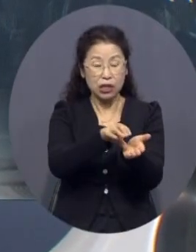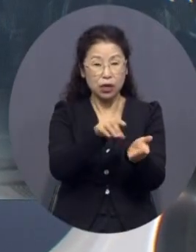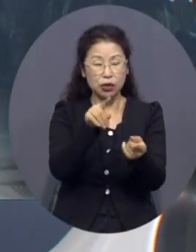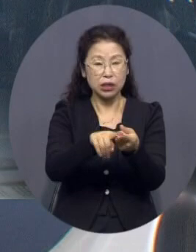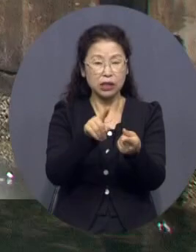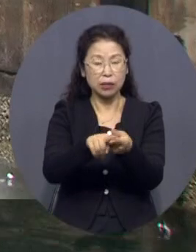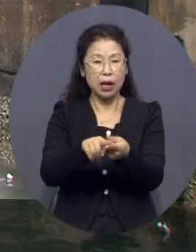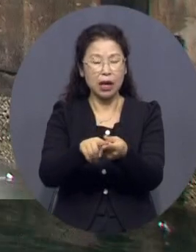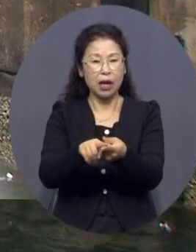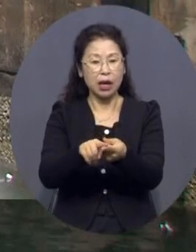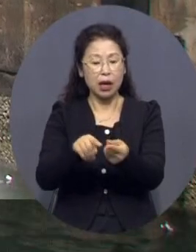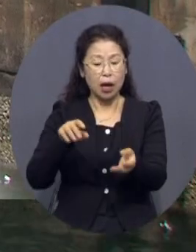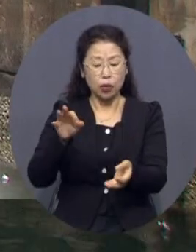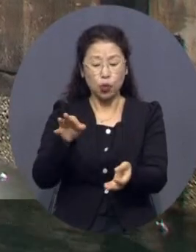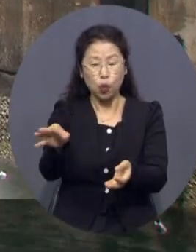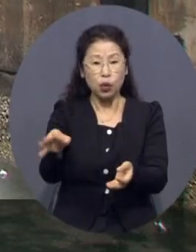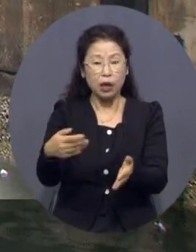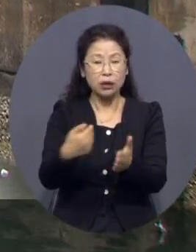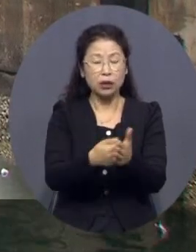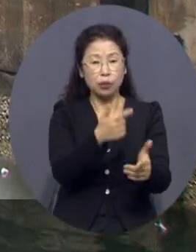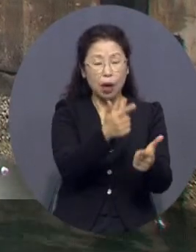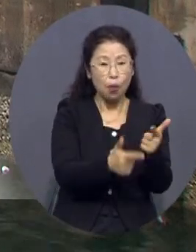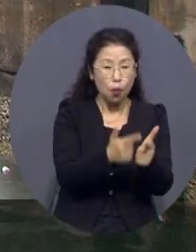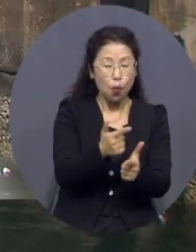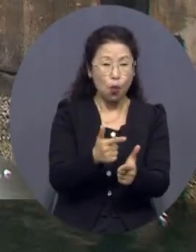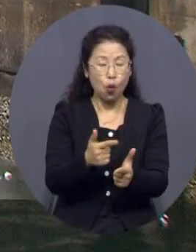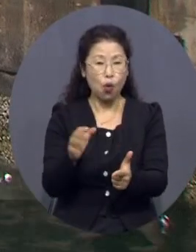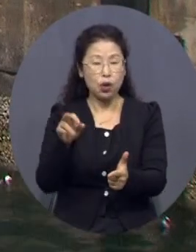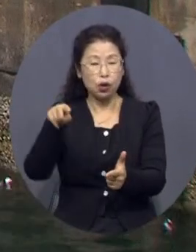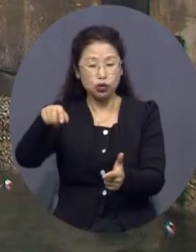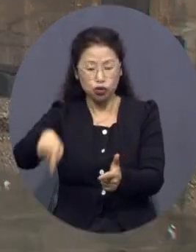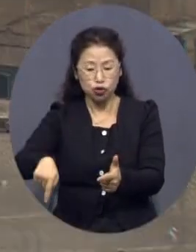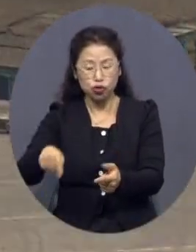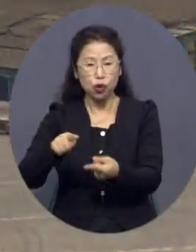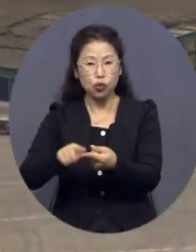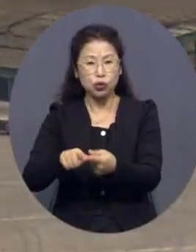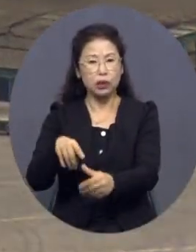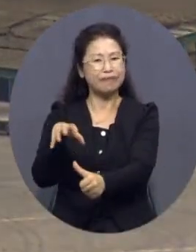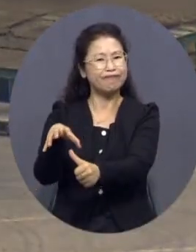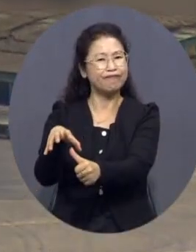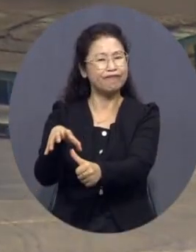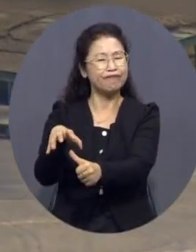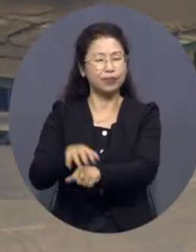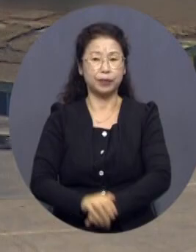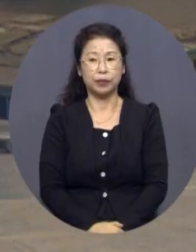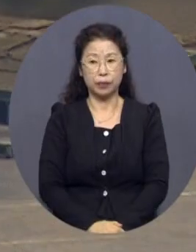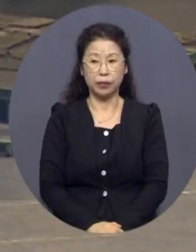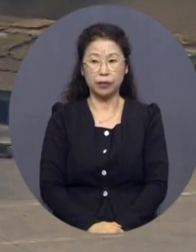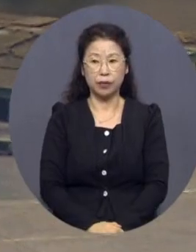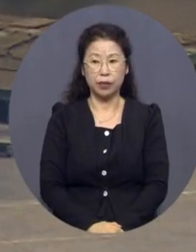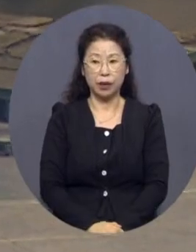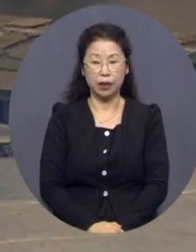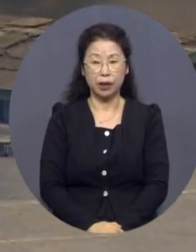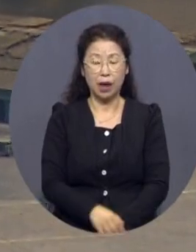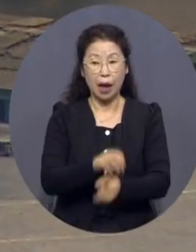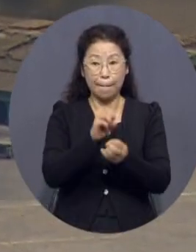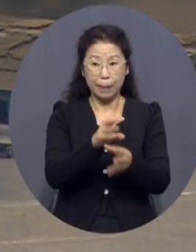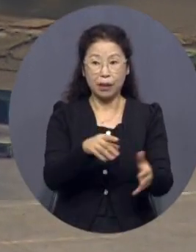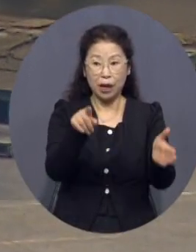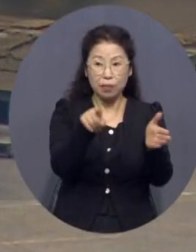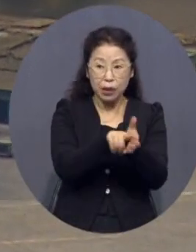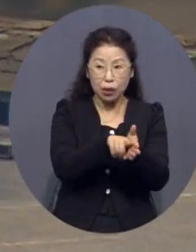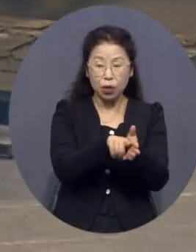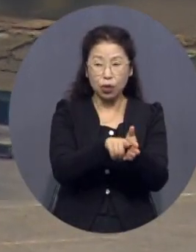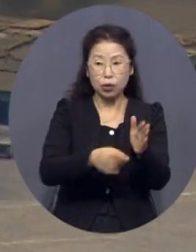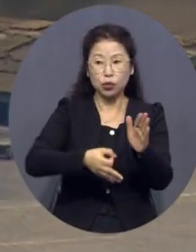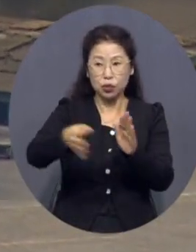탁송업체가 선정료를 내지 않아 목포와 여수항에서 발이 묶인 겁니다. 탁송을 믿고 미납으로 이제 현금으로 먼저 출고를 해준